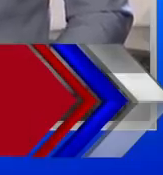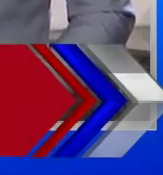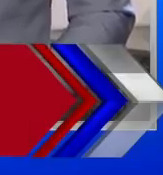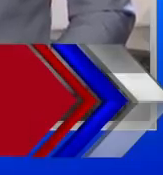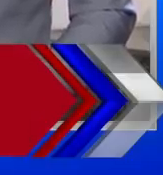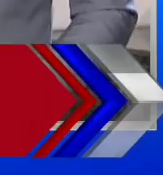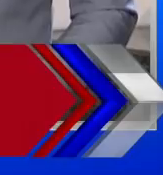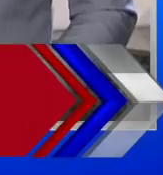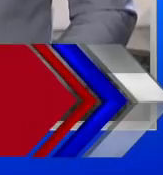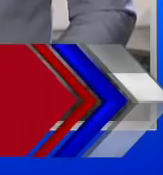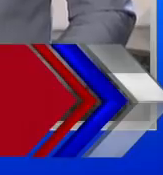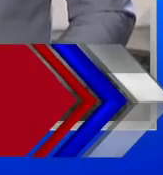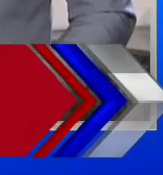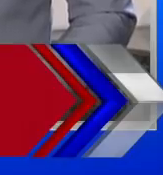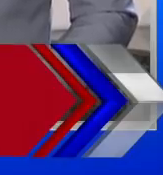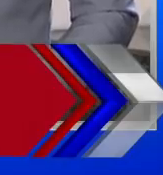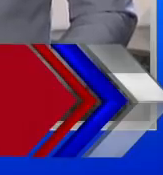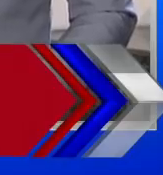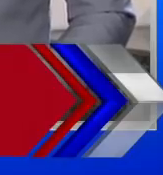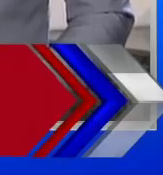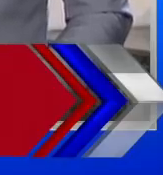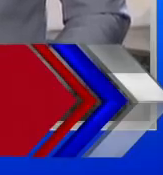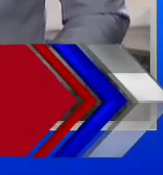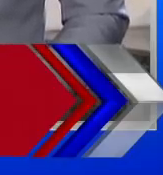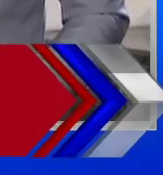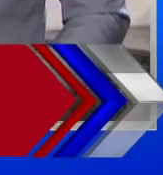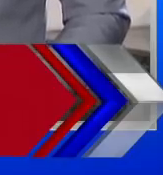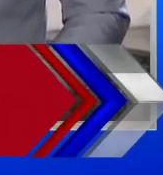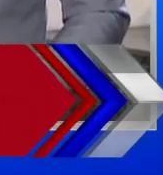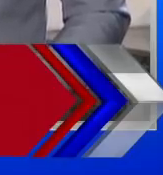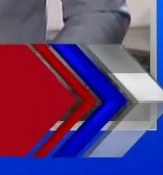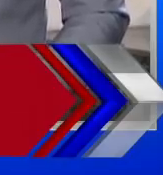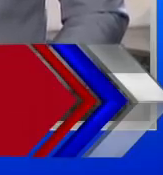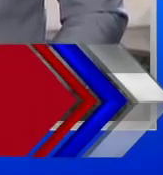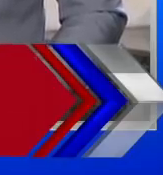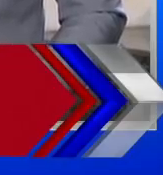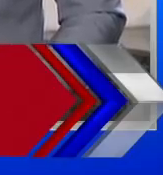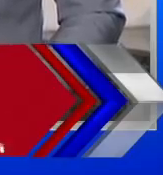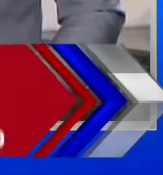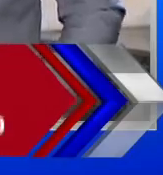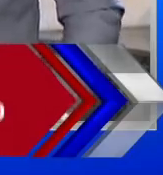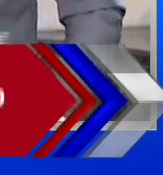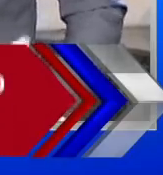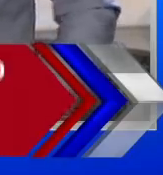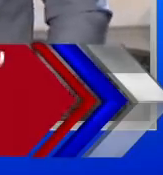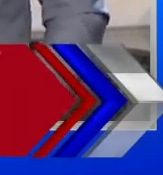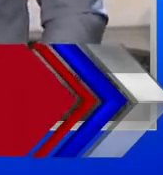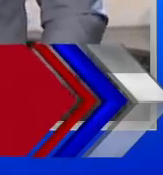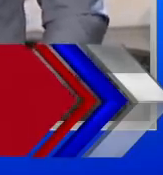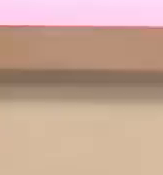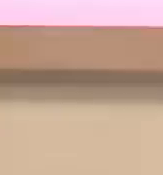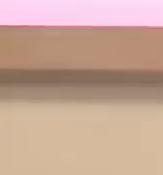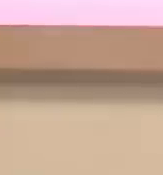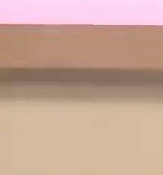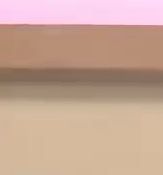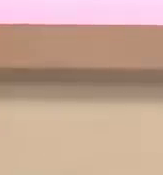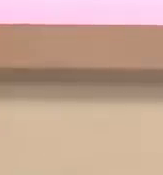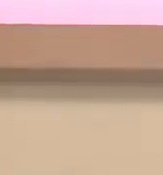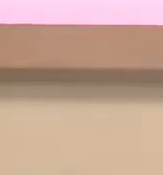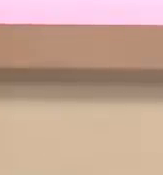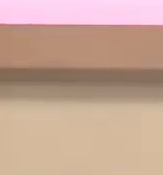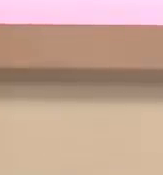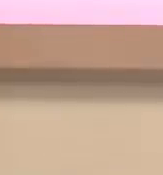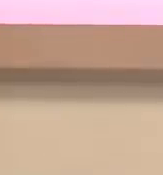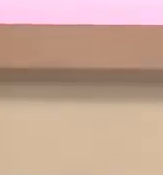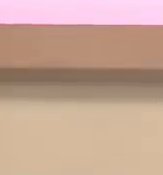Walang kasinungalingan, serbisyong totoo lamang. At dahil hindi natutulog ang balita, nakatutok kami 24 oras. Magandang balita